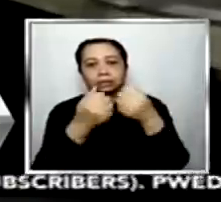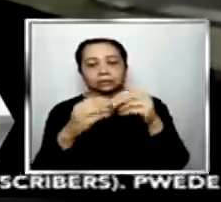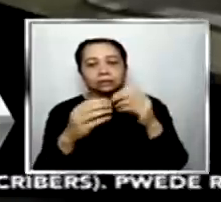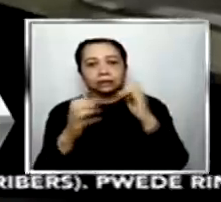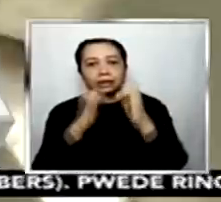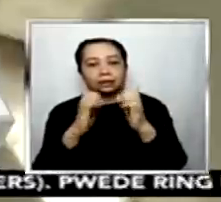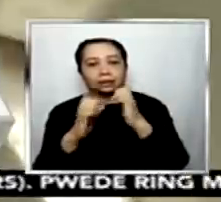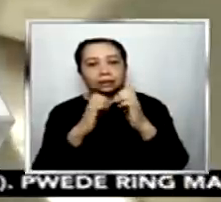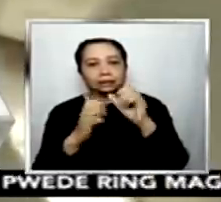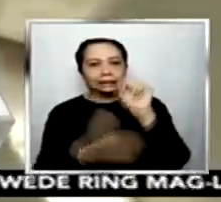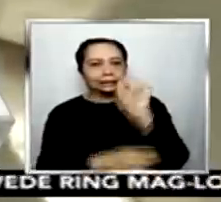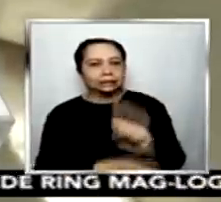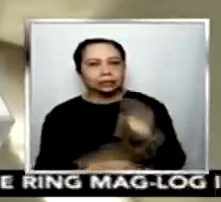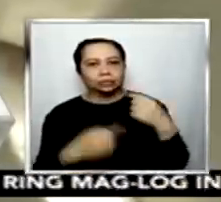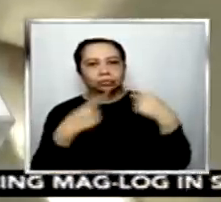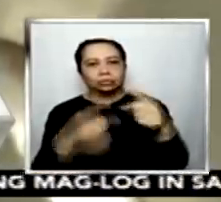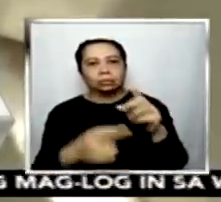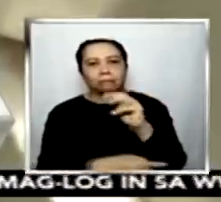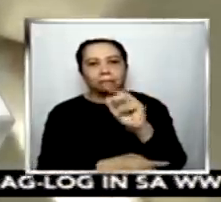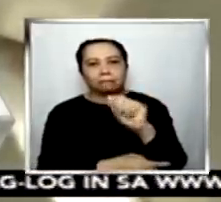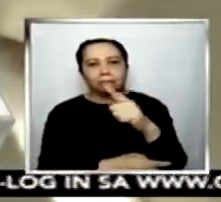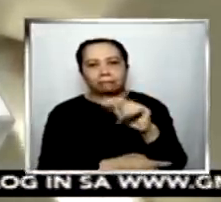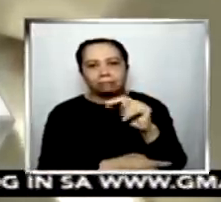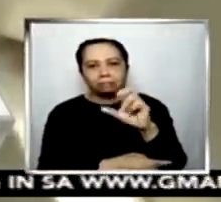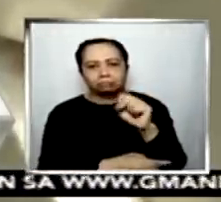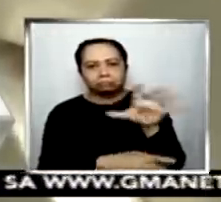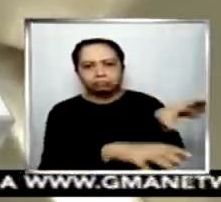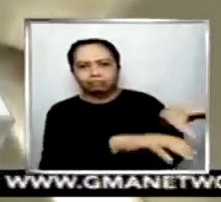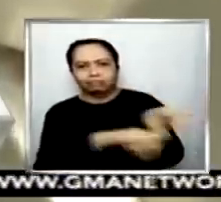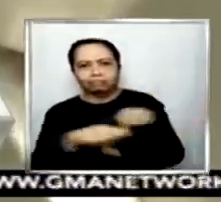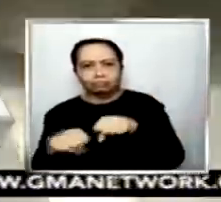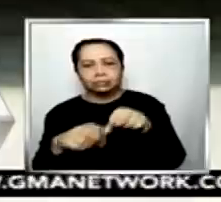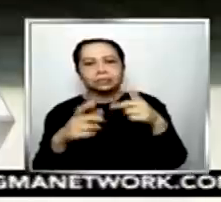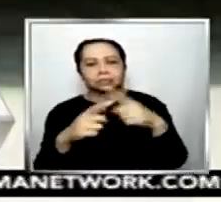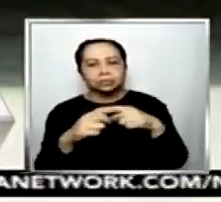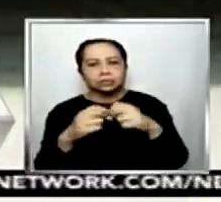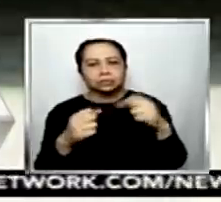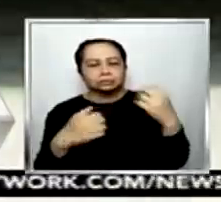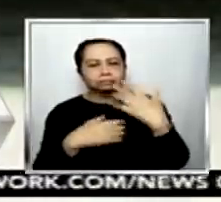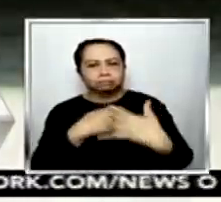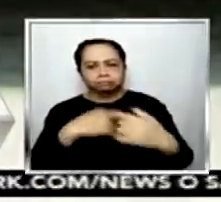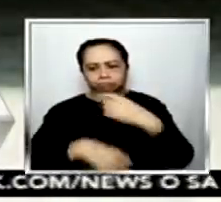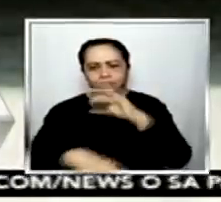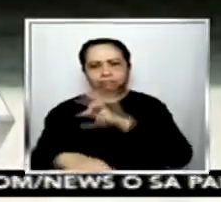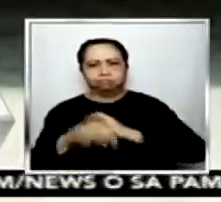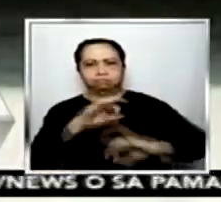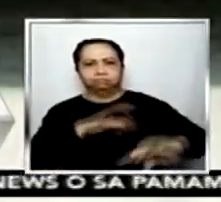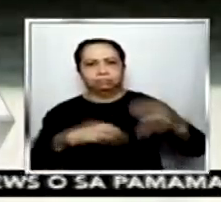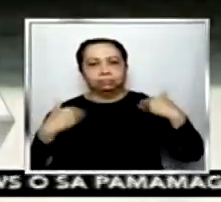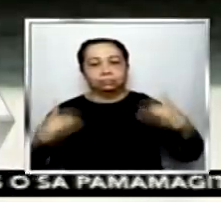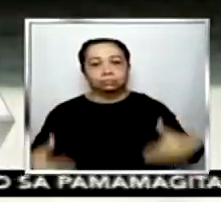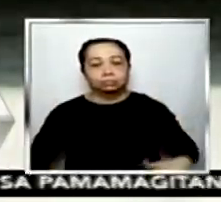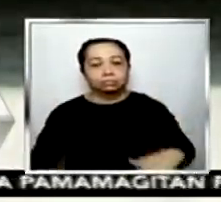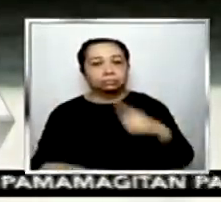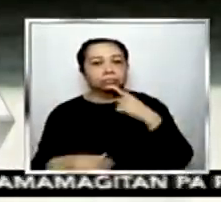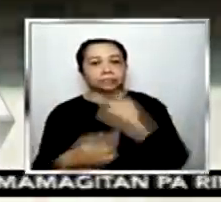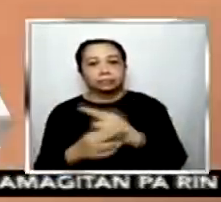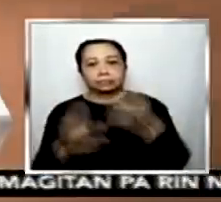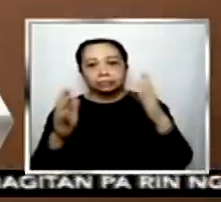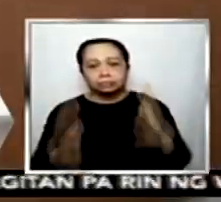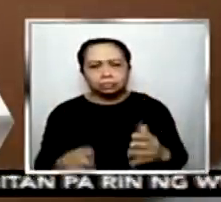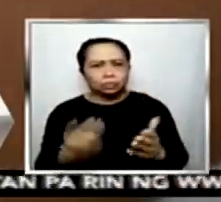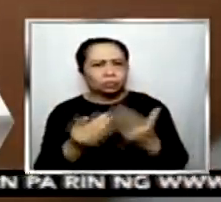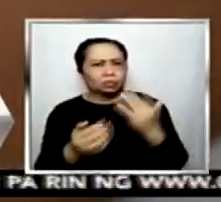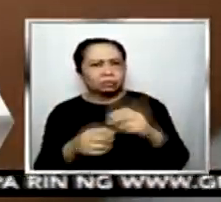papuntang Magallanes. Nakaladkad ang babae kaya napuno ng galos ang katawan. Ayon sa mga rescuer, halos mabali na